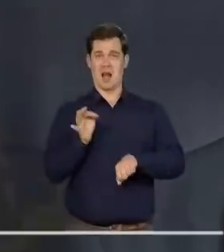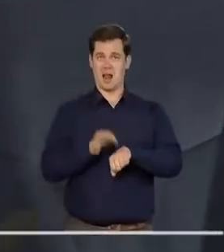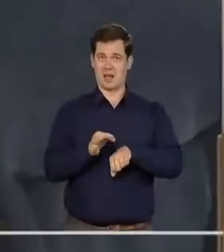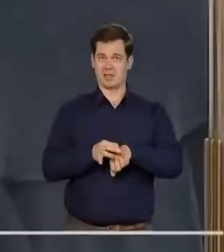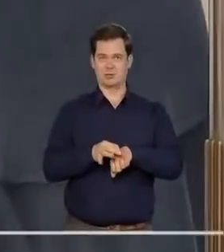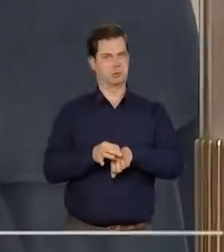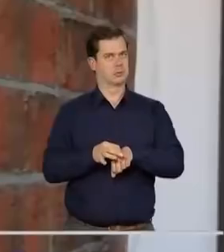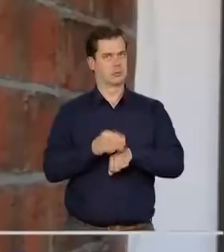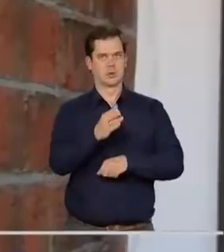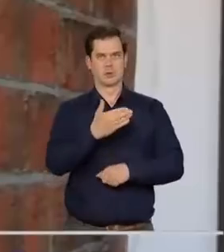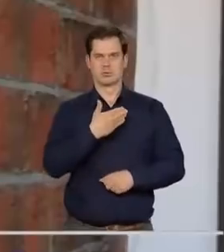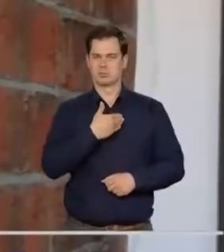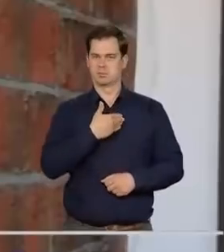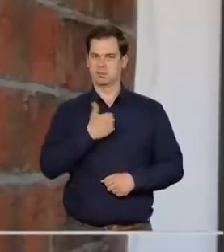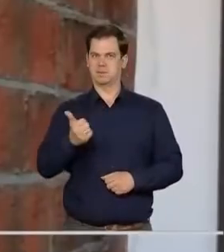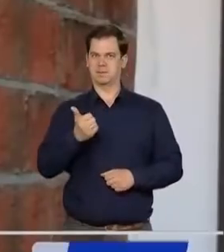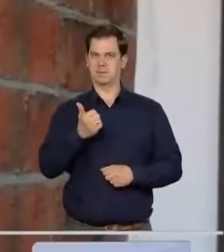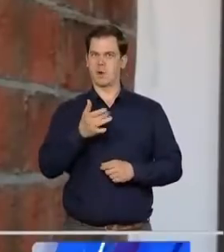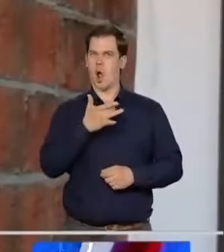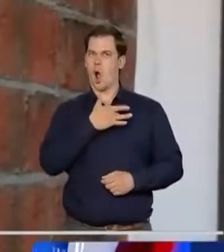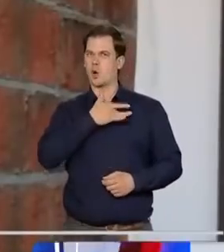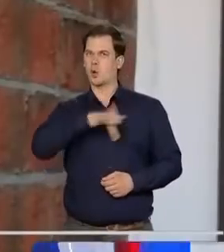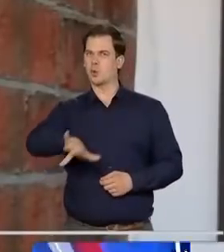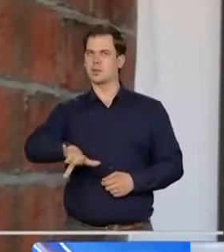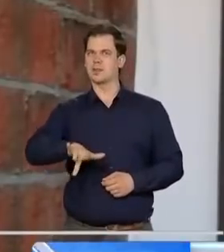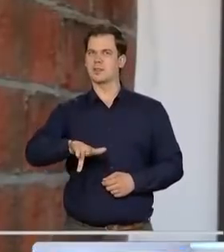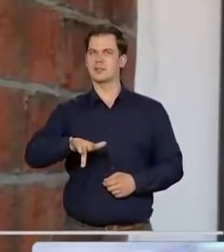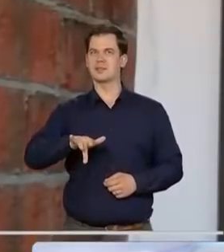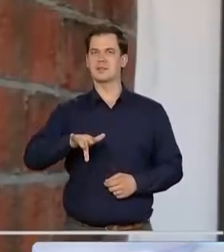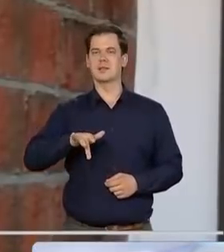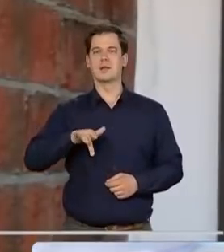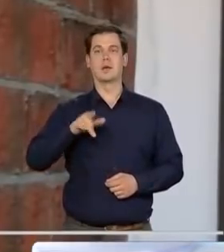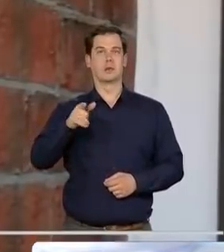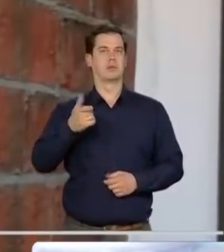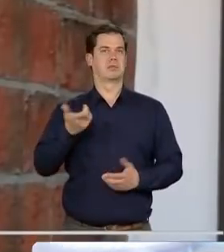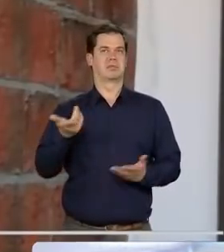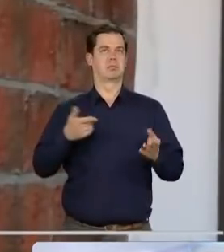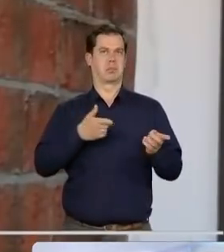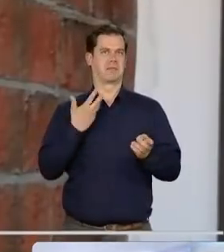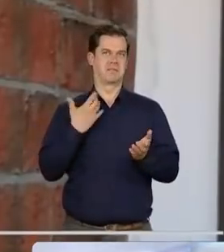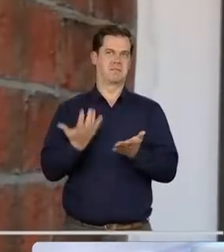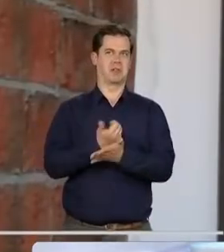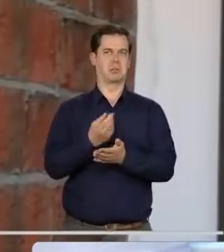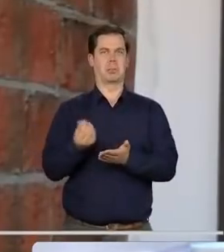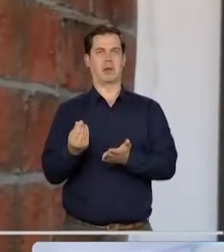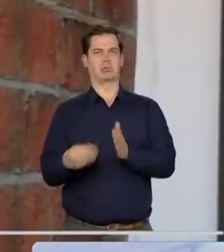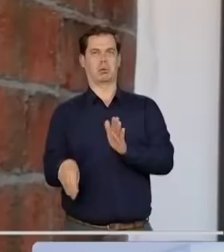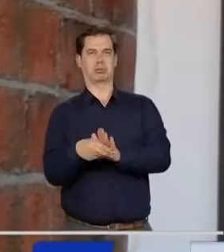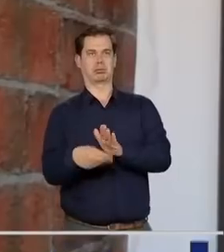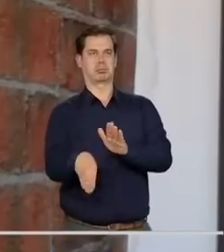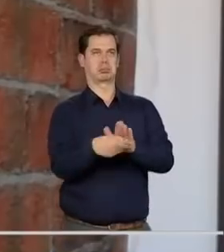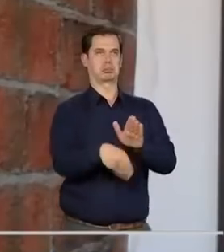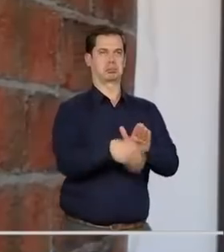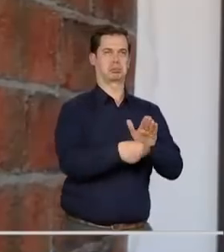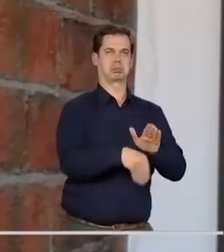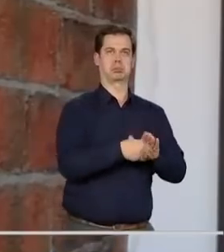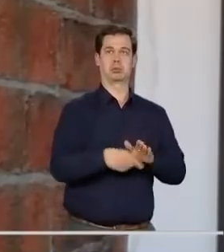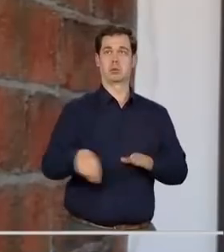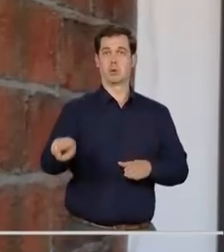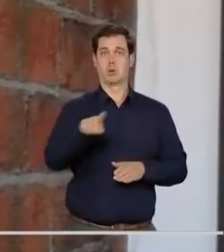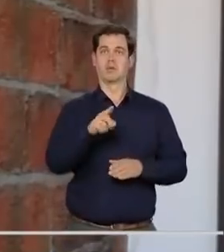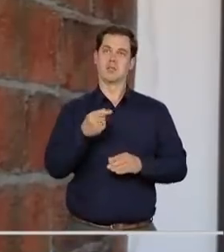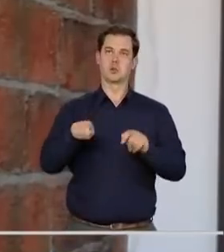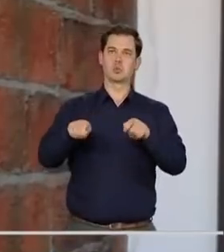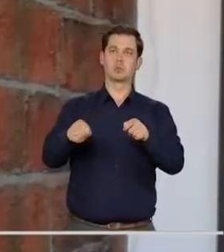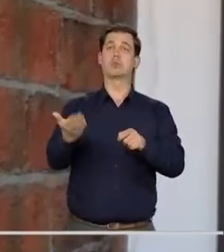osoby bezwzględnej, która nie wahała się brać pieniądze od osób najciężej chorych, przymuszać